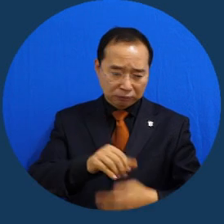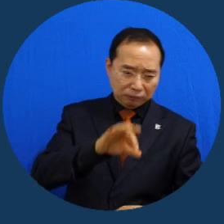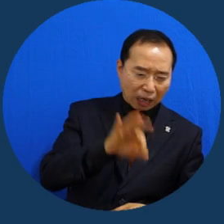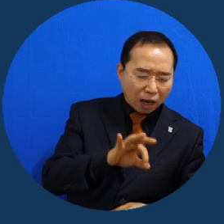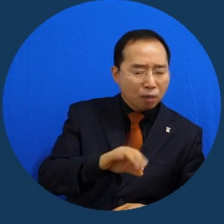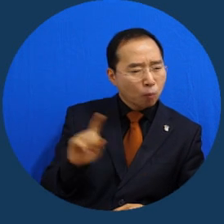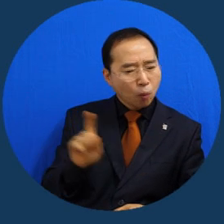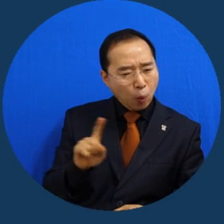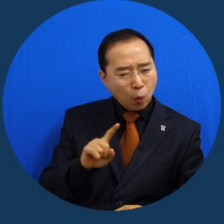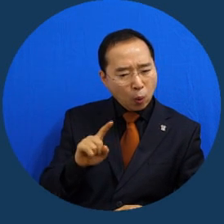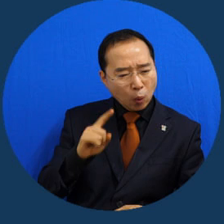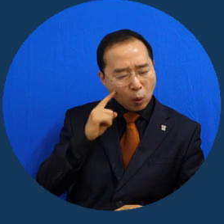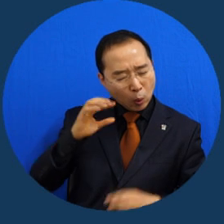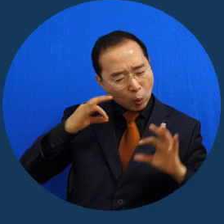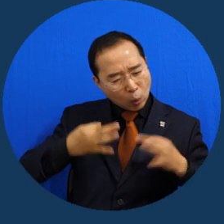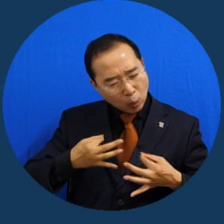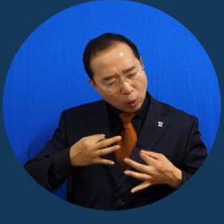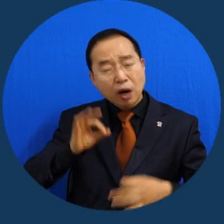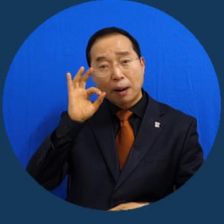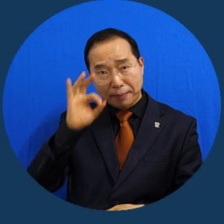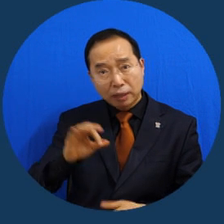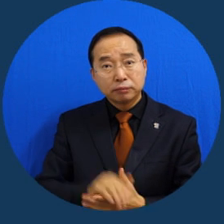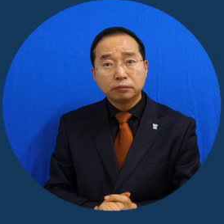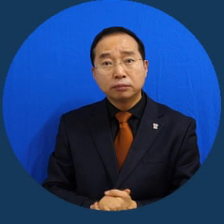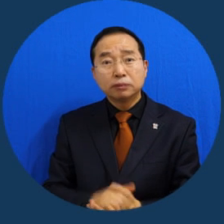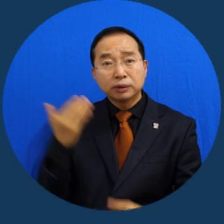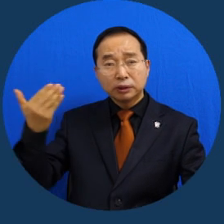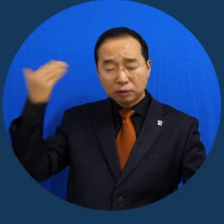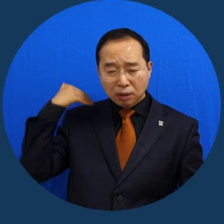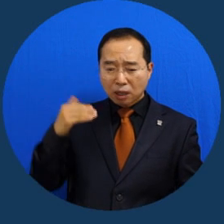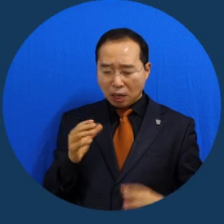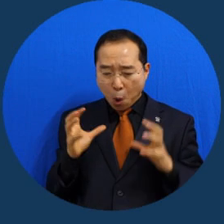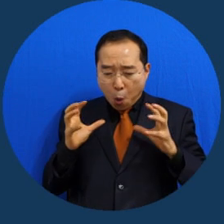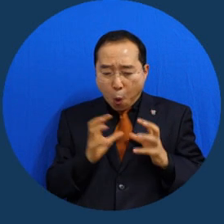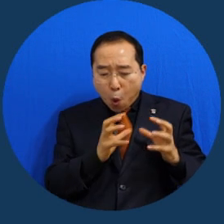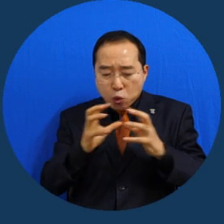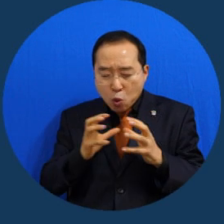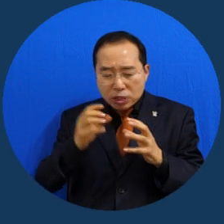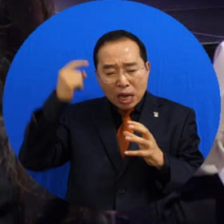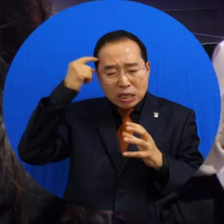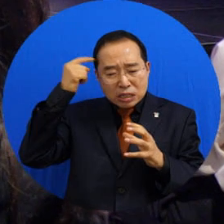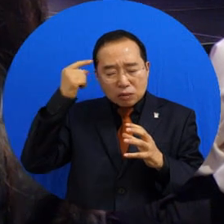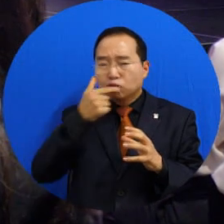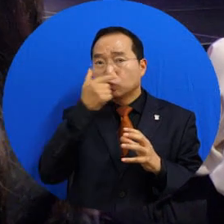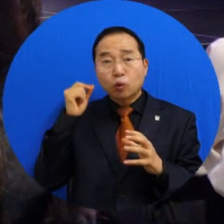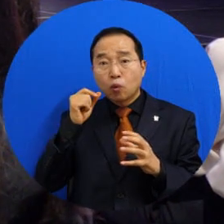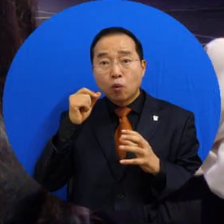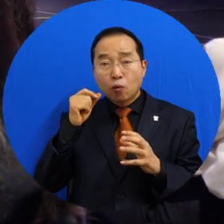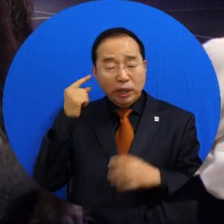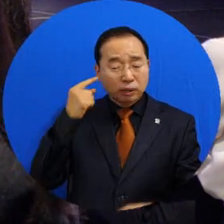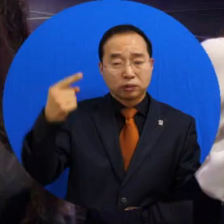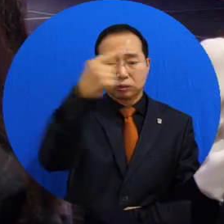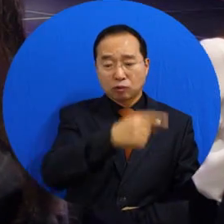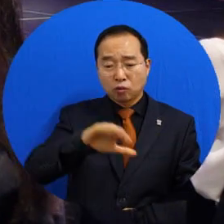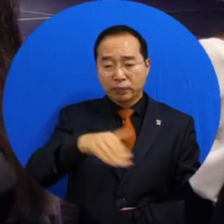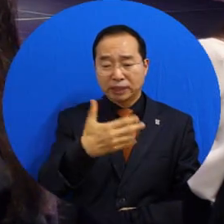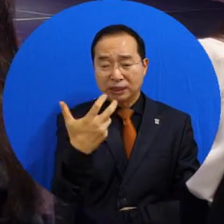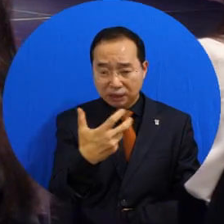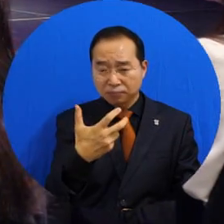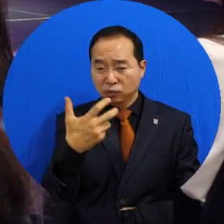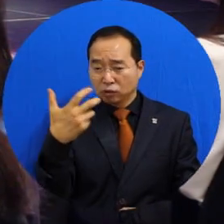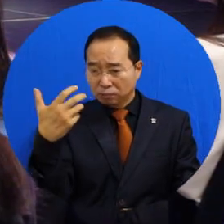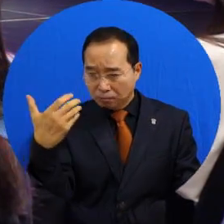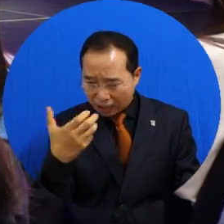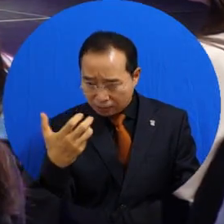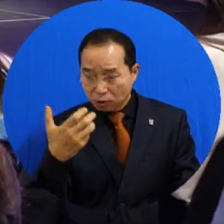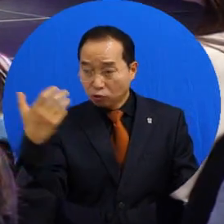자문하기 시작했어요. 그리고 그때까지만 해도 공동체적 의식이 결여가 됐었어요. 여러분 70년, 80년, 90년대